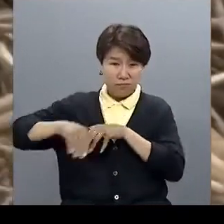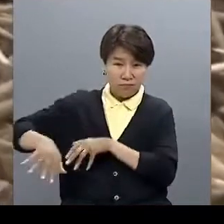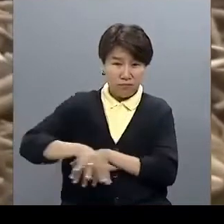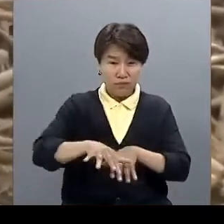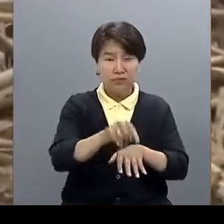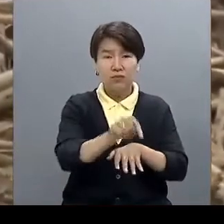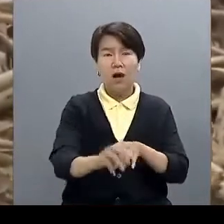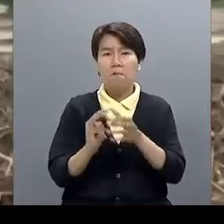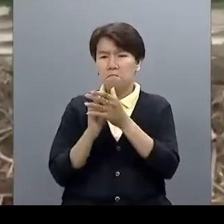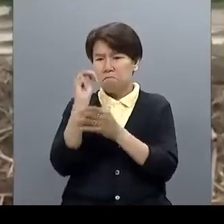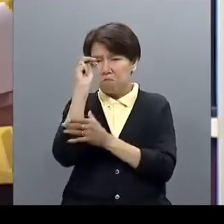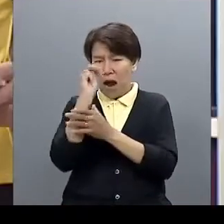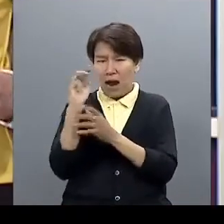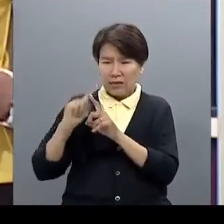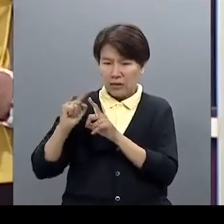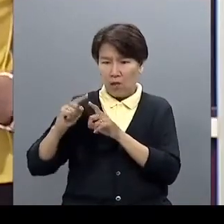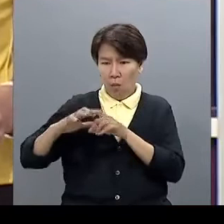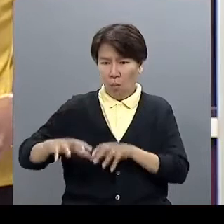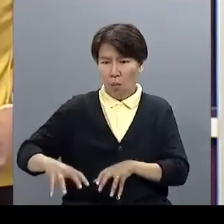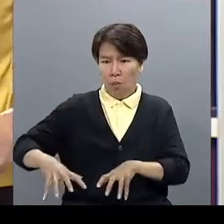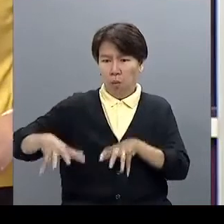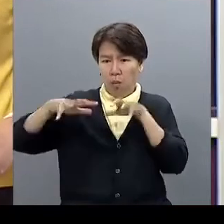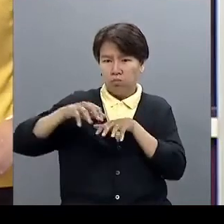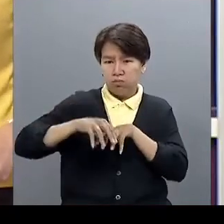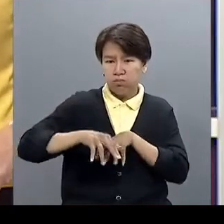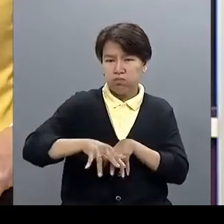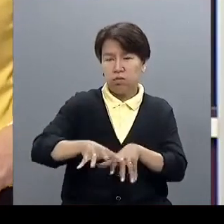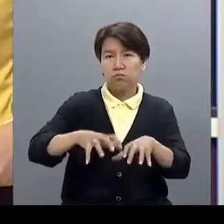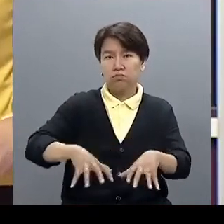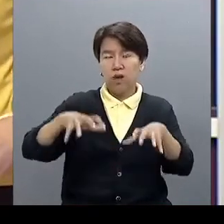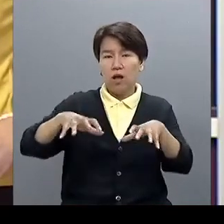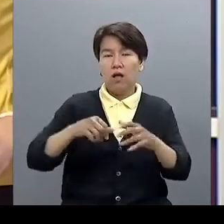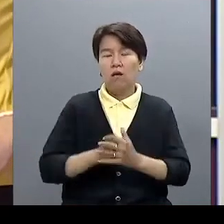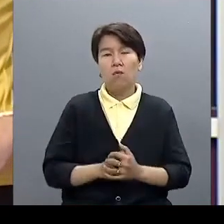หาศาลขนาดนี้ถึงขนาดเสียชีวิตกันได้เลยนะคะ